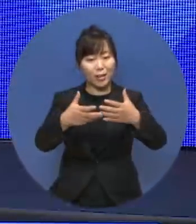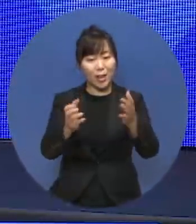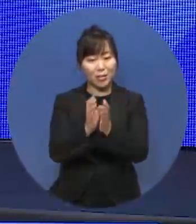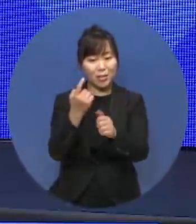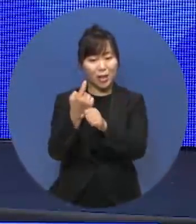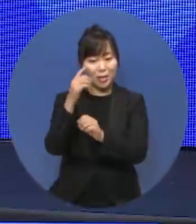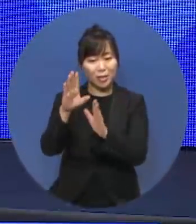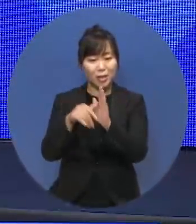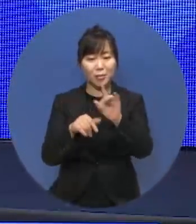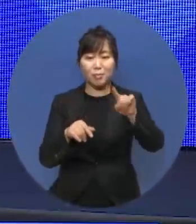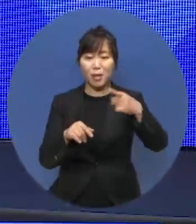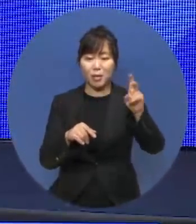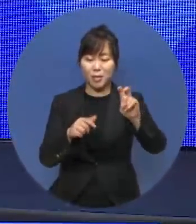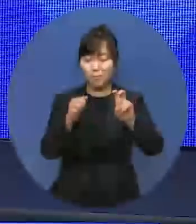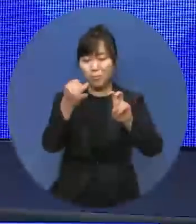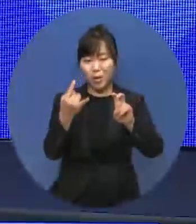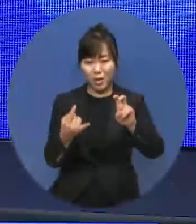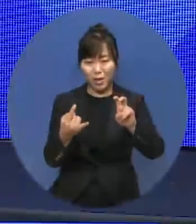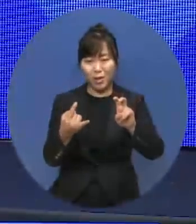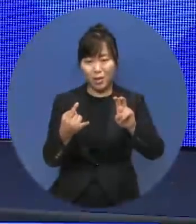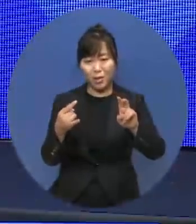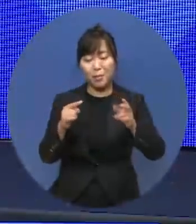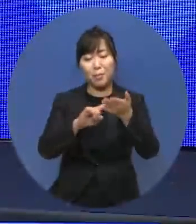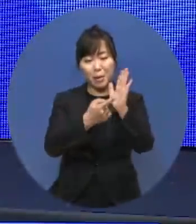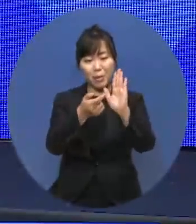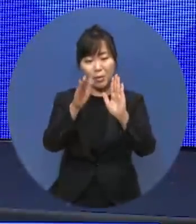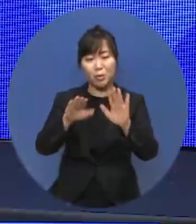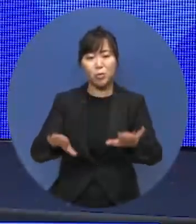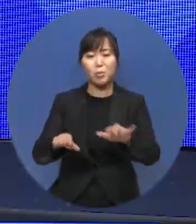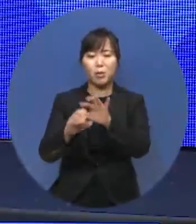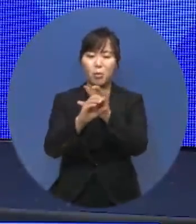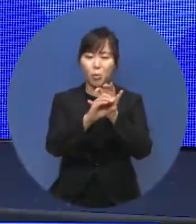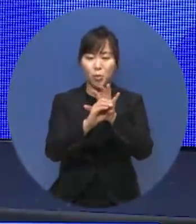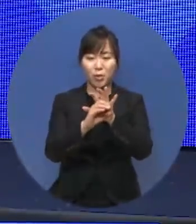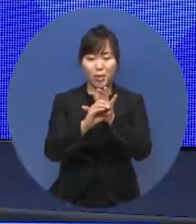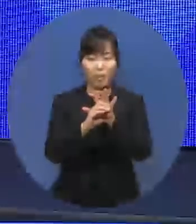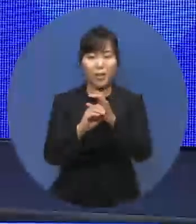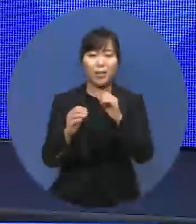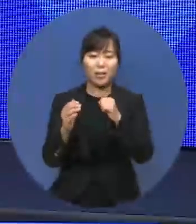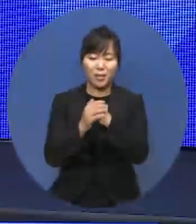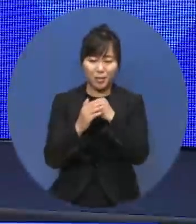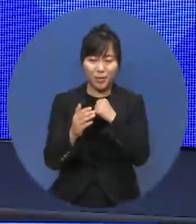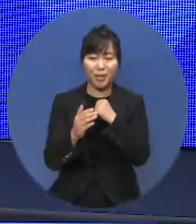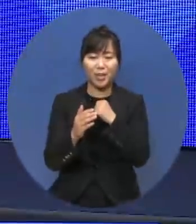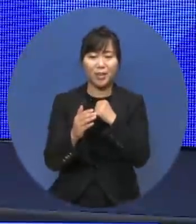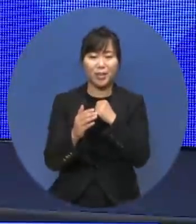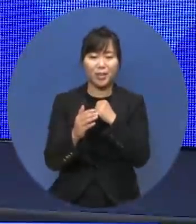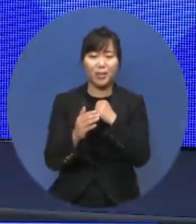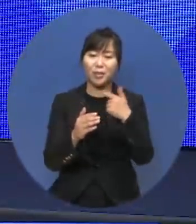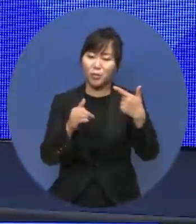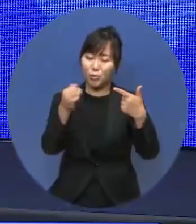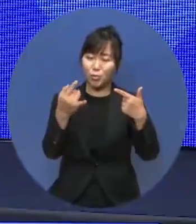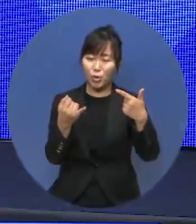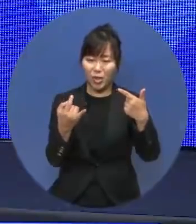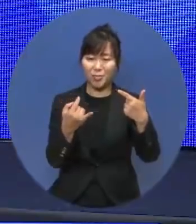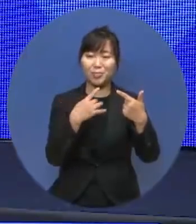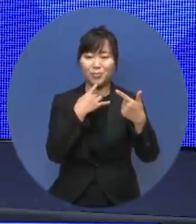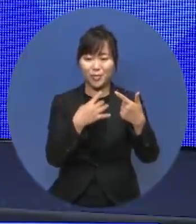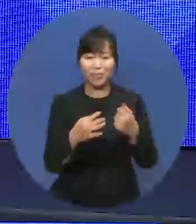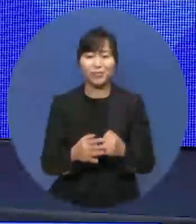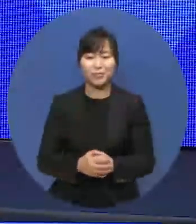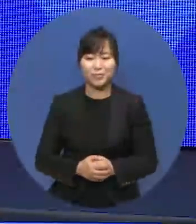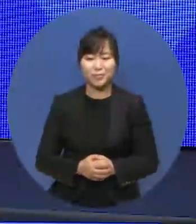경우는 한 120번 연주를 했습니다. 근데 올해 코로나에 완전 직격탄을 맞아서 6번 공연했습니다.